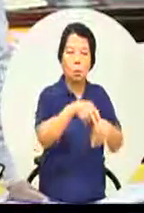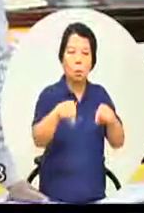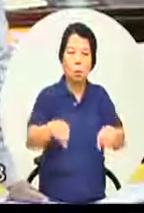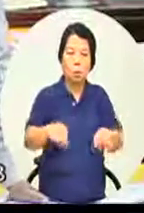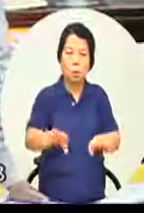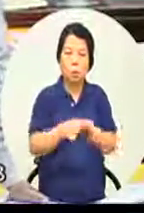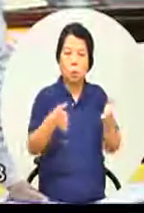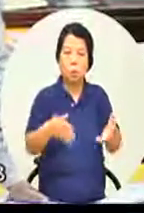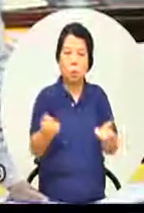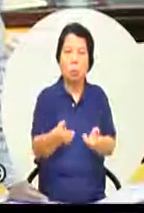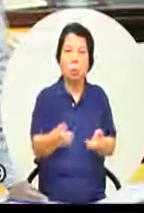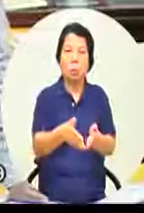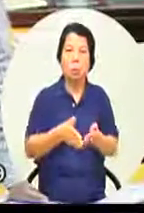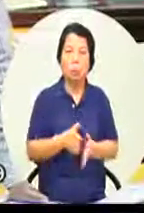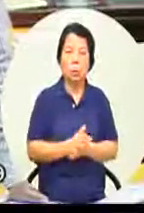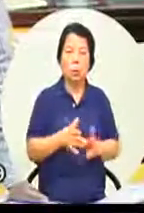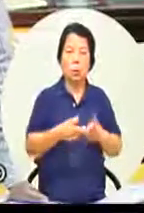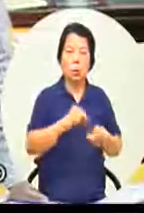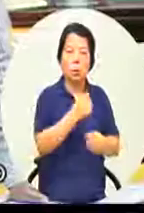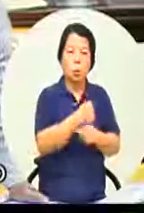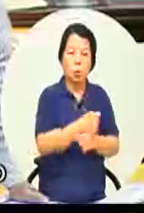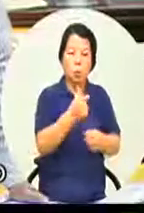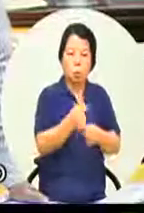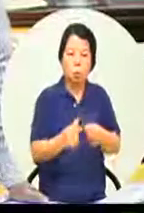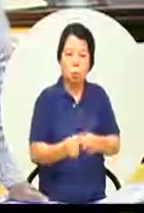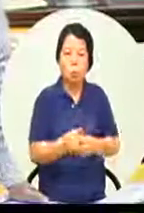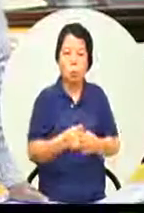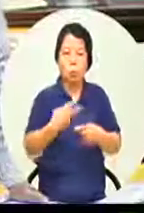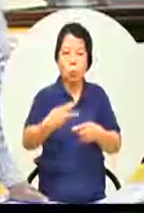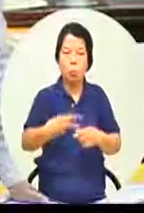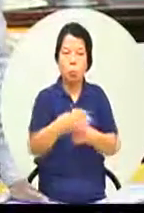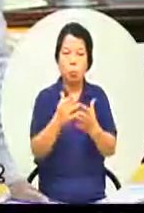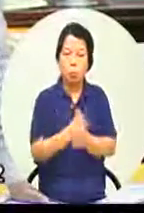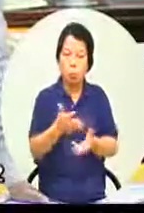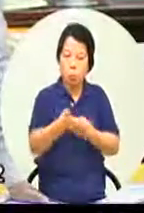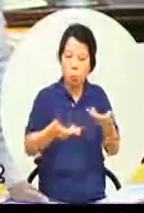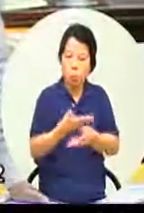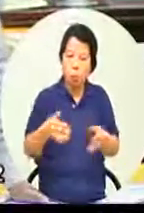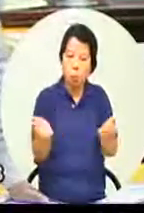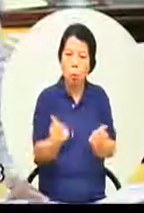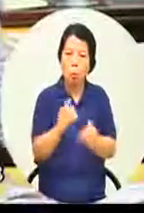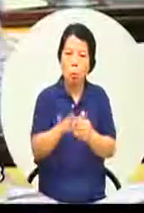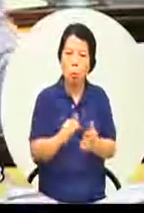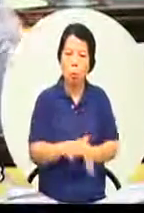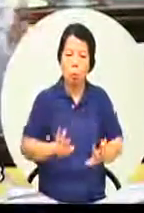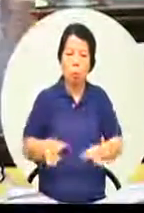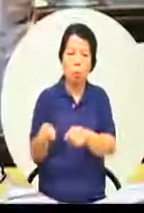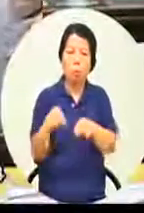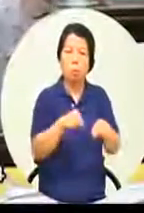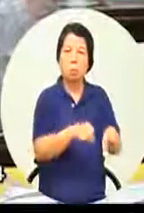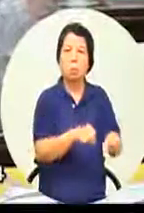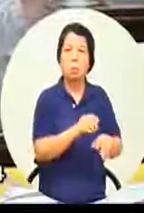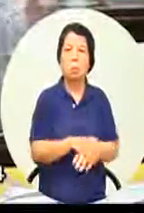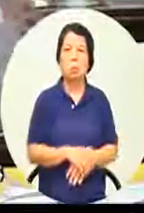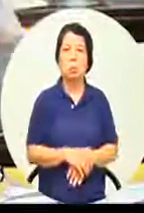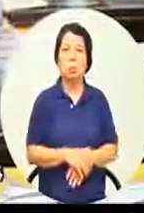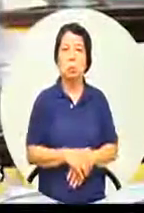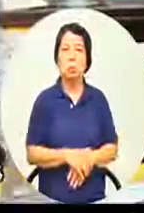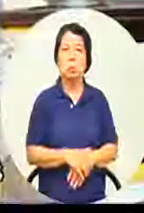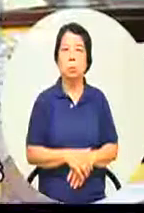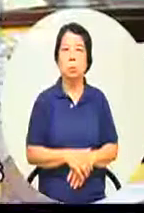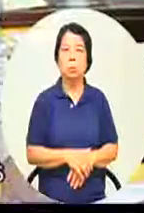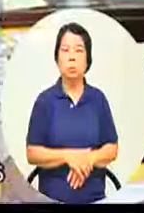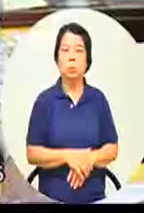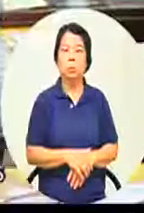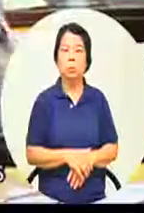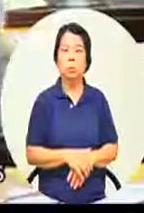工的，或许因为跟博二这边的协调有一些问题，所以他又延后了这个动工